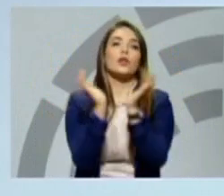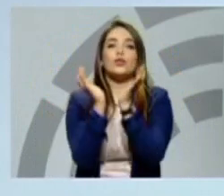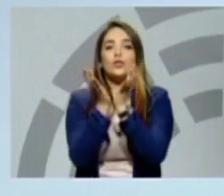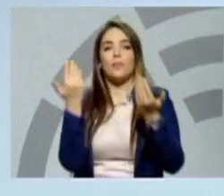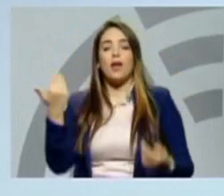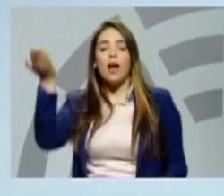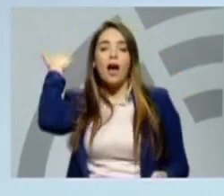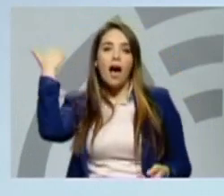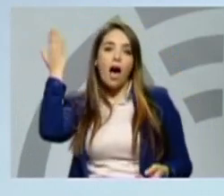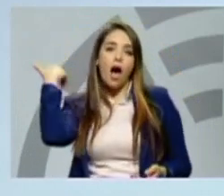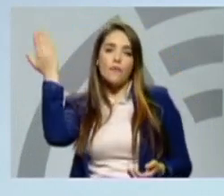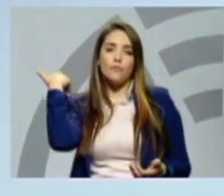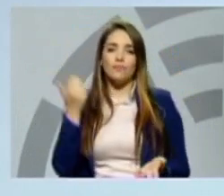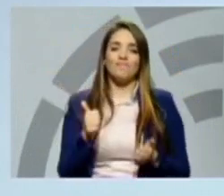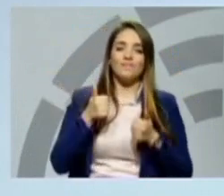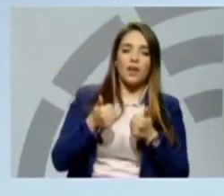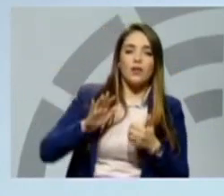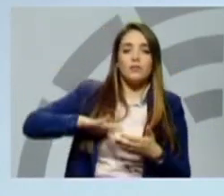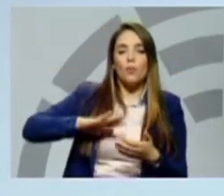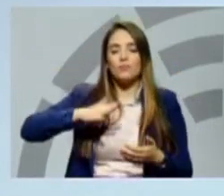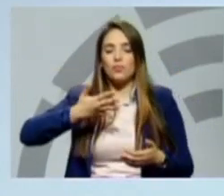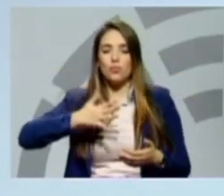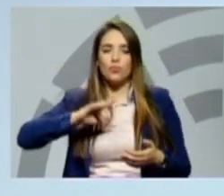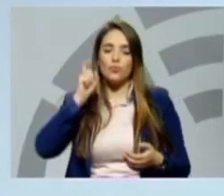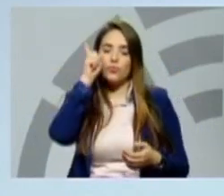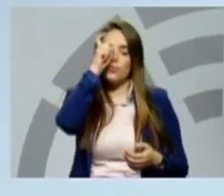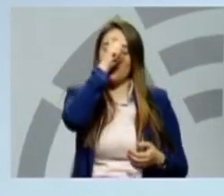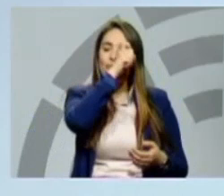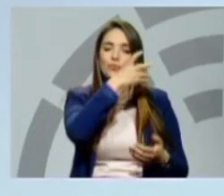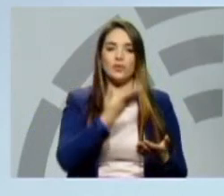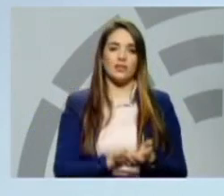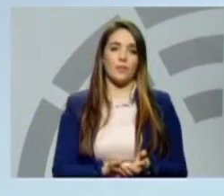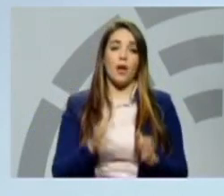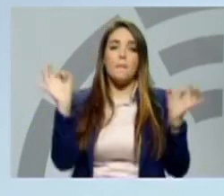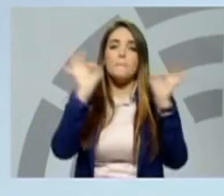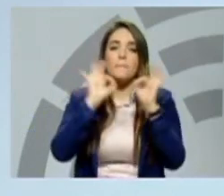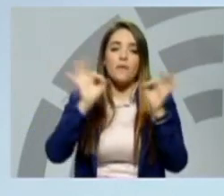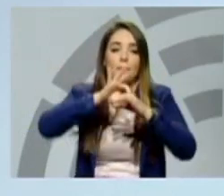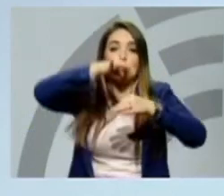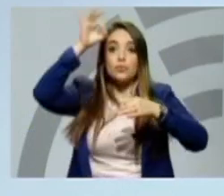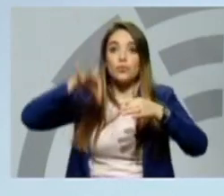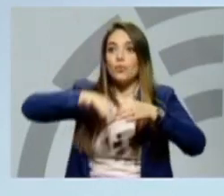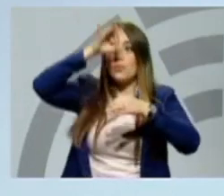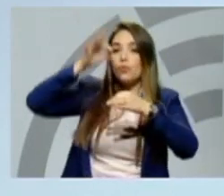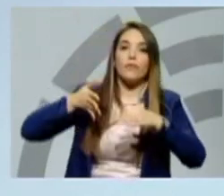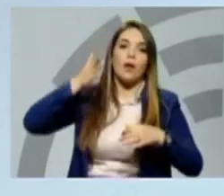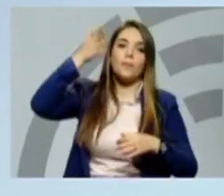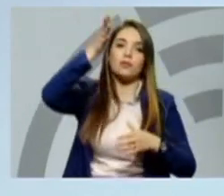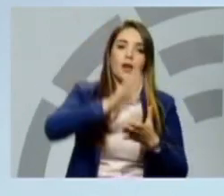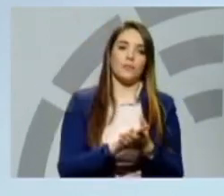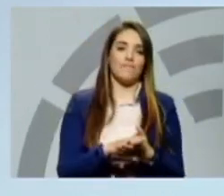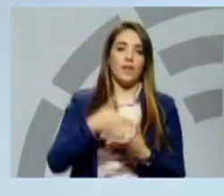معاش نشقبل من ترجي الاوضاع ومن صعوبه الحياه اليوميه والاخضر من غياب حلول واضحه في الافق بلادنا للاسف